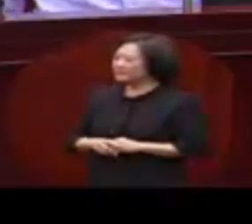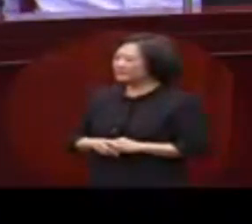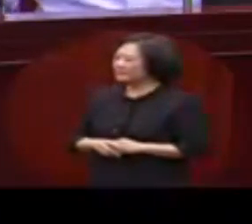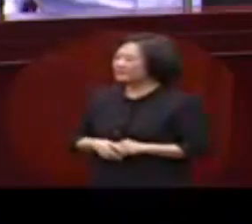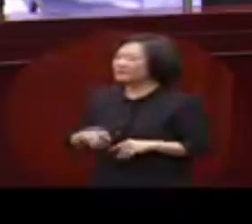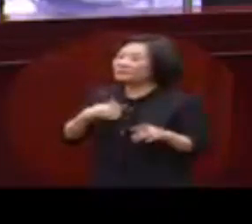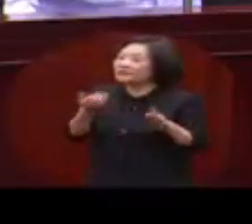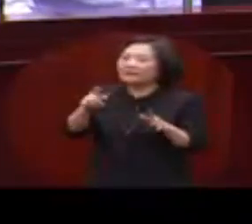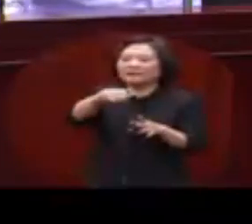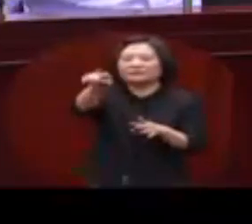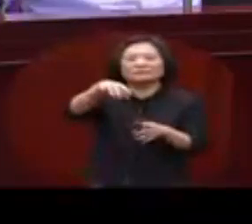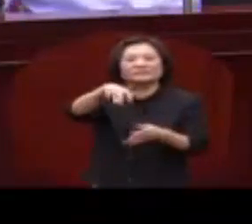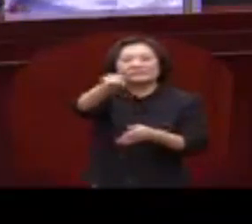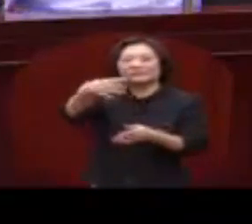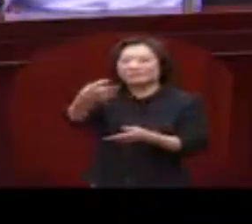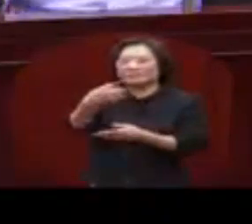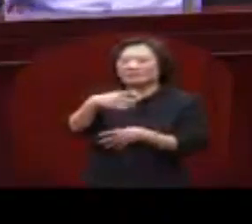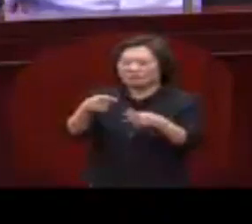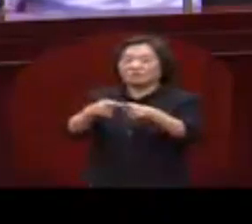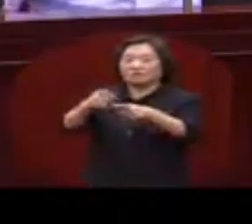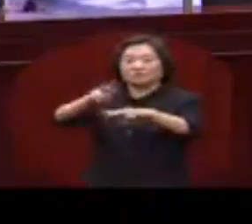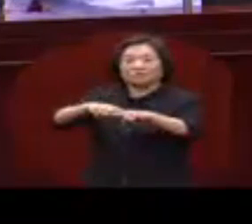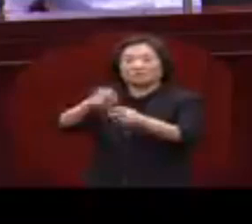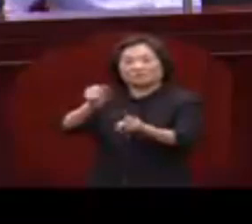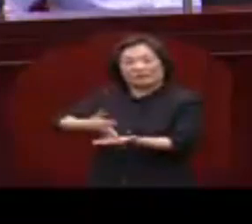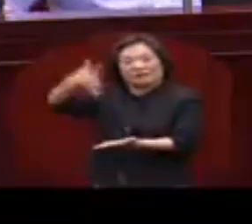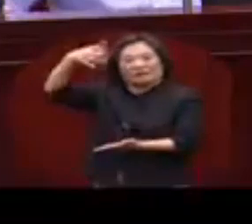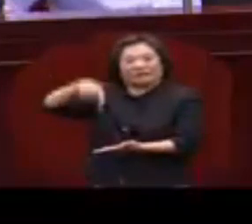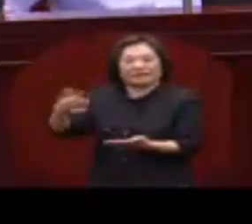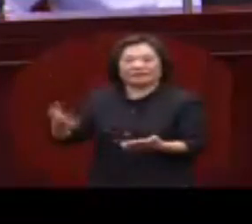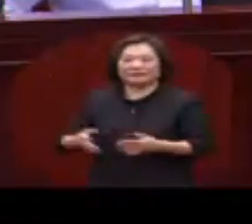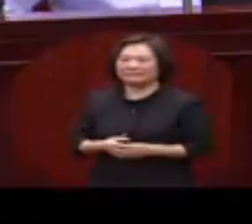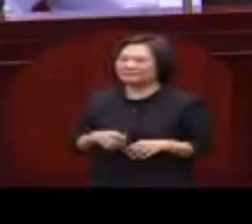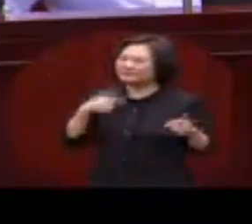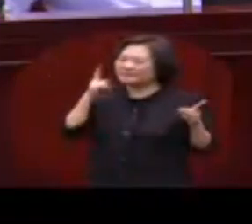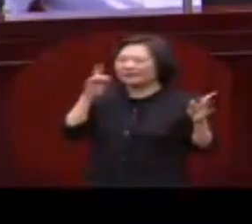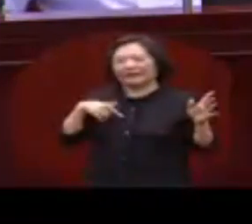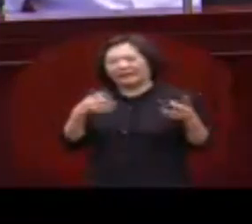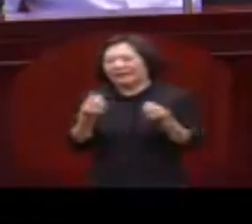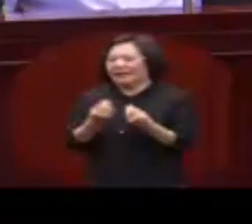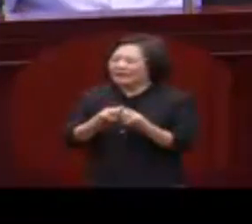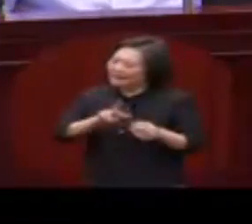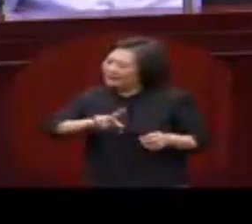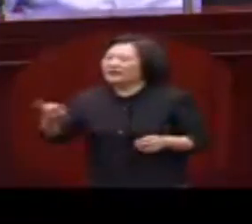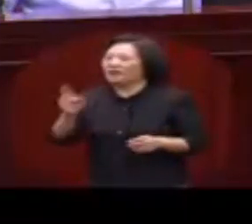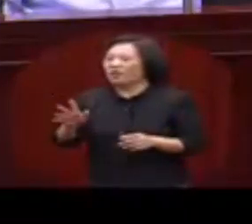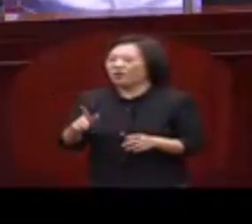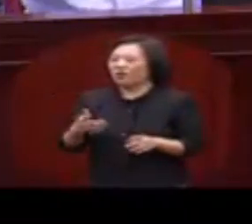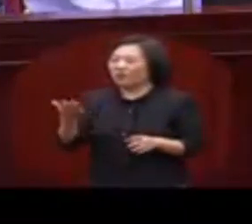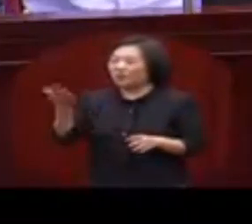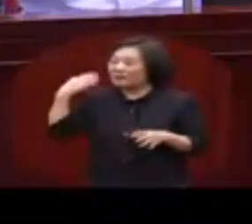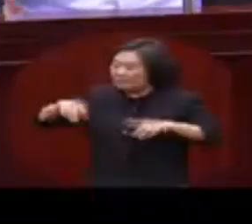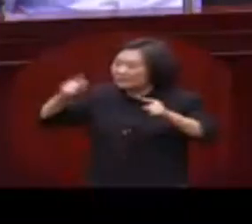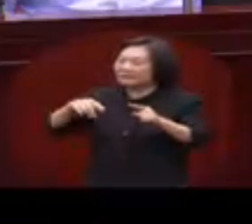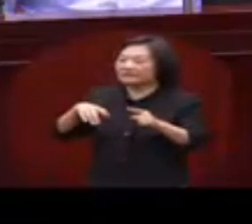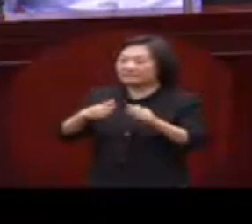刚才在议员在讲这个公宅哈，我要承认哦，这的确是我们做的政策大转弯。一开始说我们